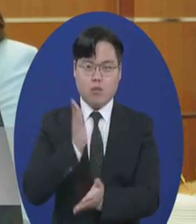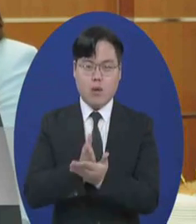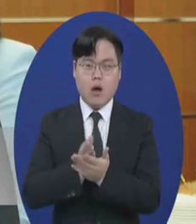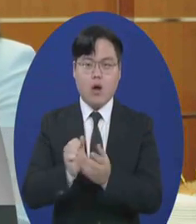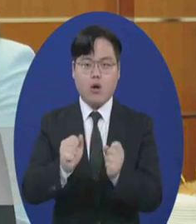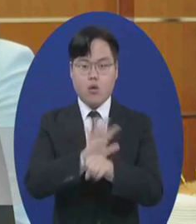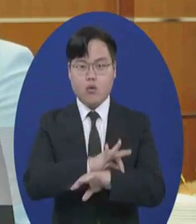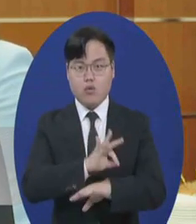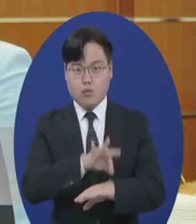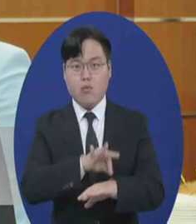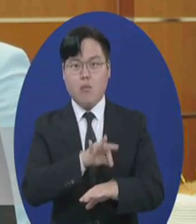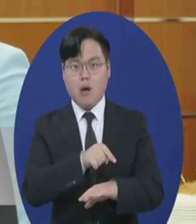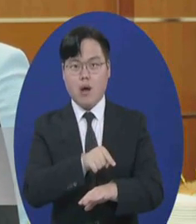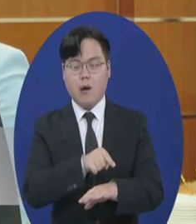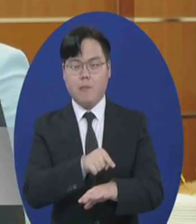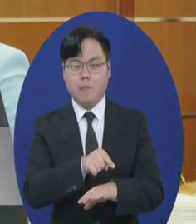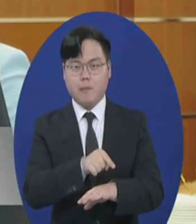үед